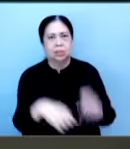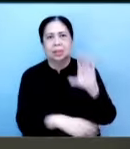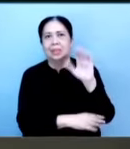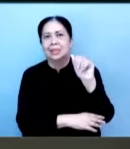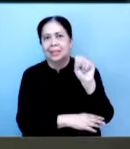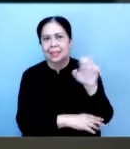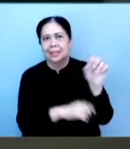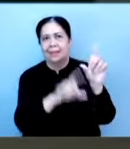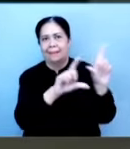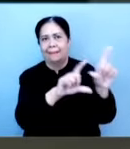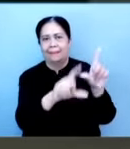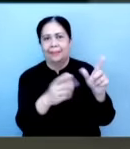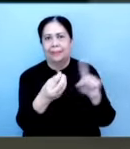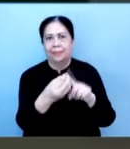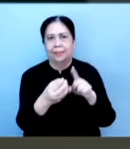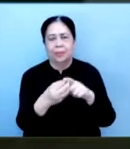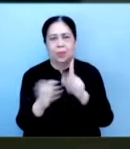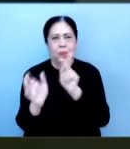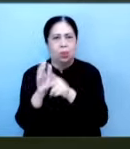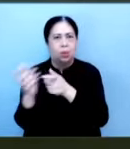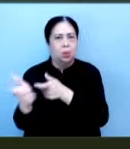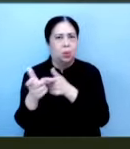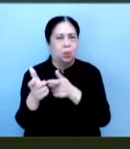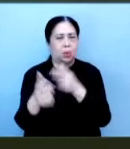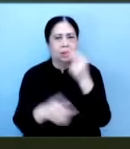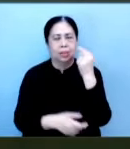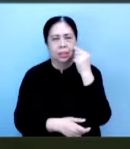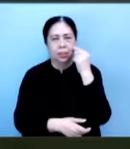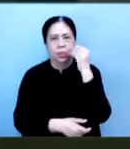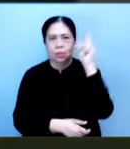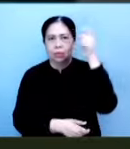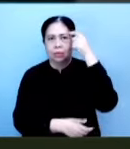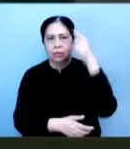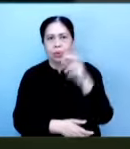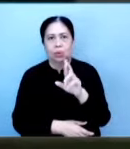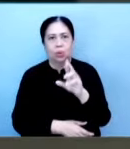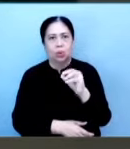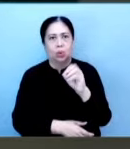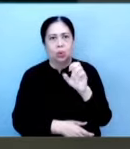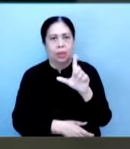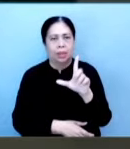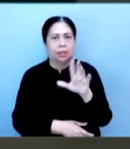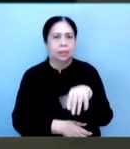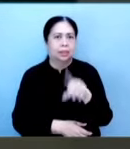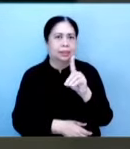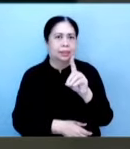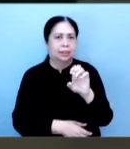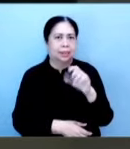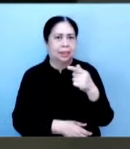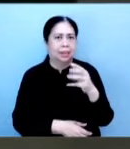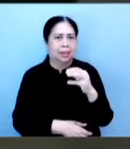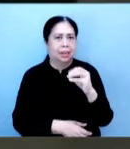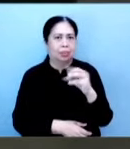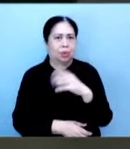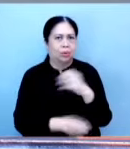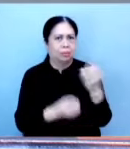niya kaugnay sa pagpatay kay Negros Oriental Governor Roel degamo at iba pa noong